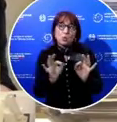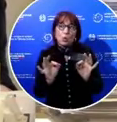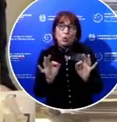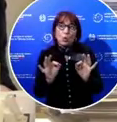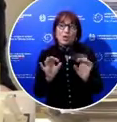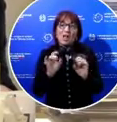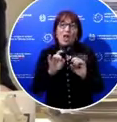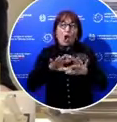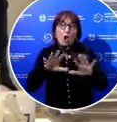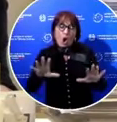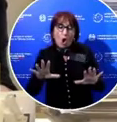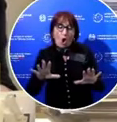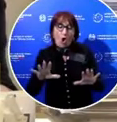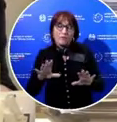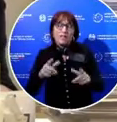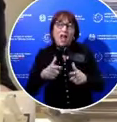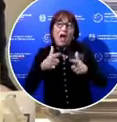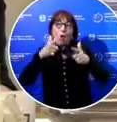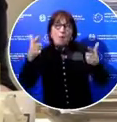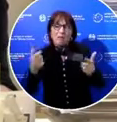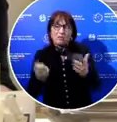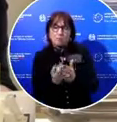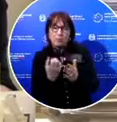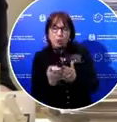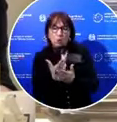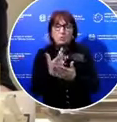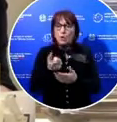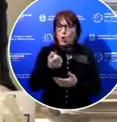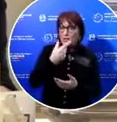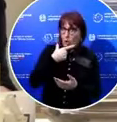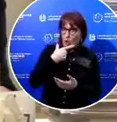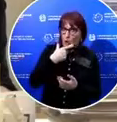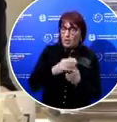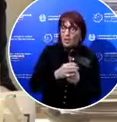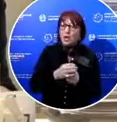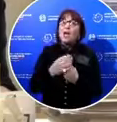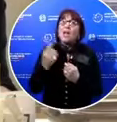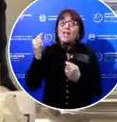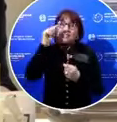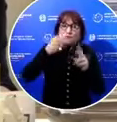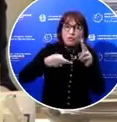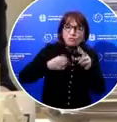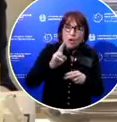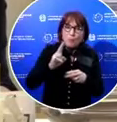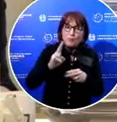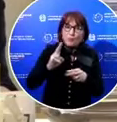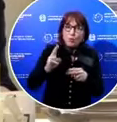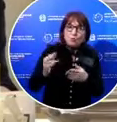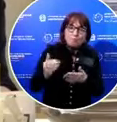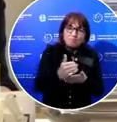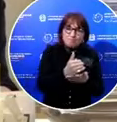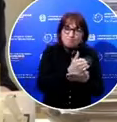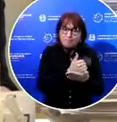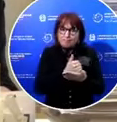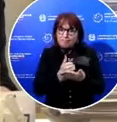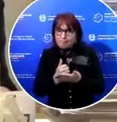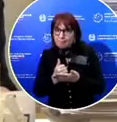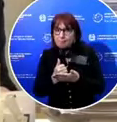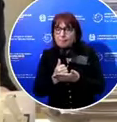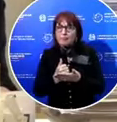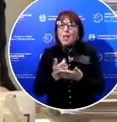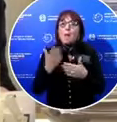la coltivazione, la produzione di droghe e ha reso più difficile procurarsi i precursori e